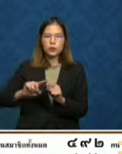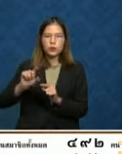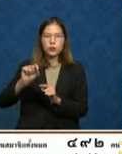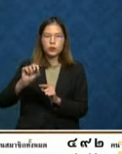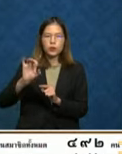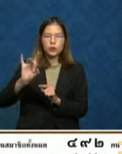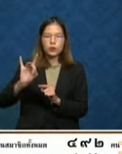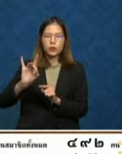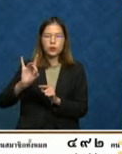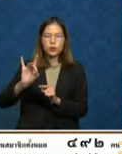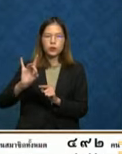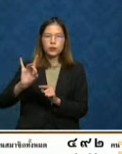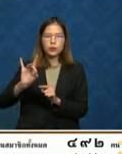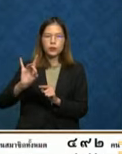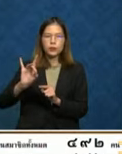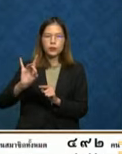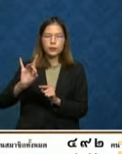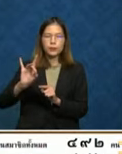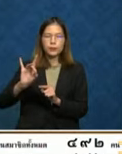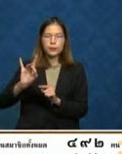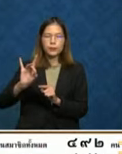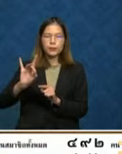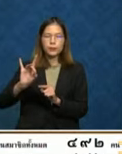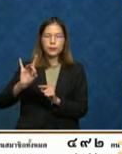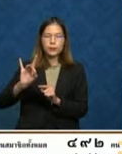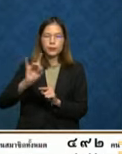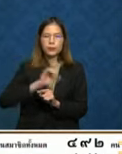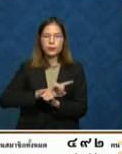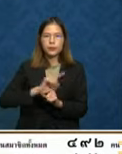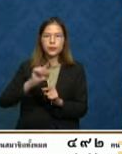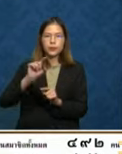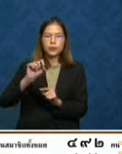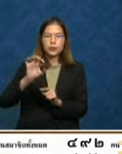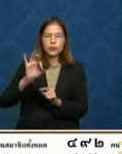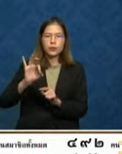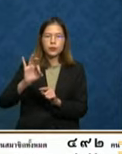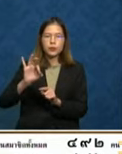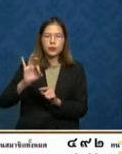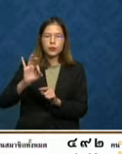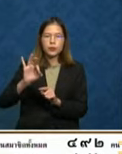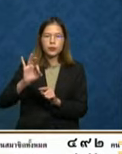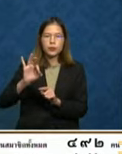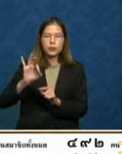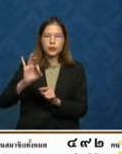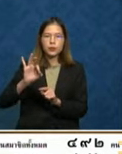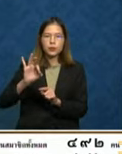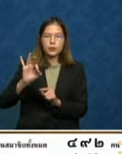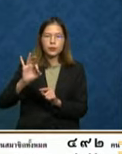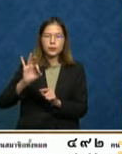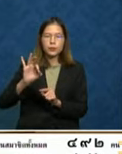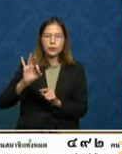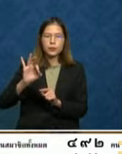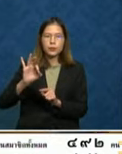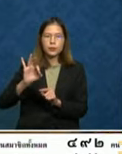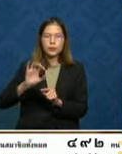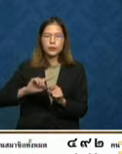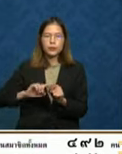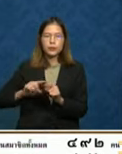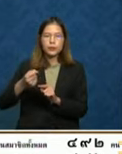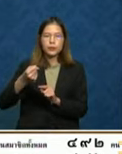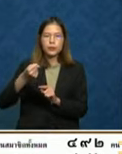28นายเต็มบุญศรีธัญรัตน์29นายวุฒิพงษ์บุต